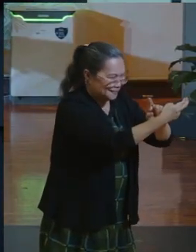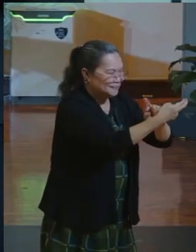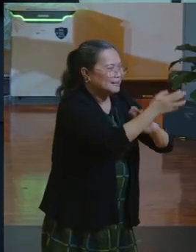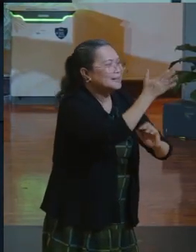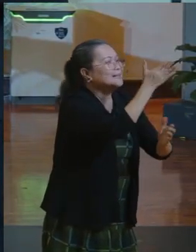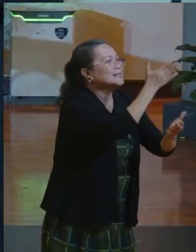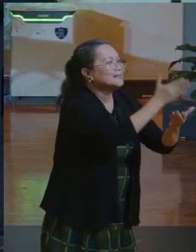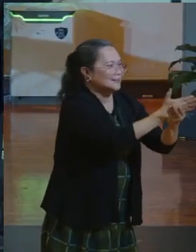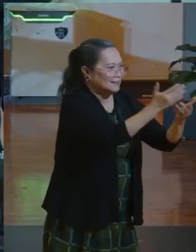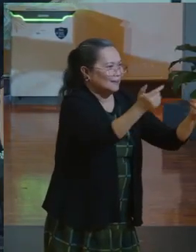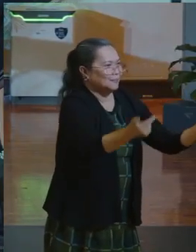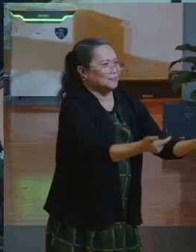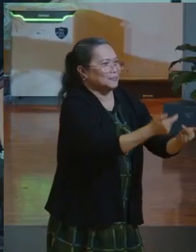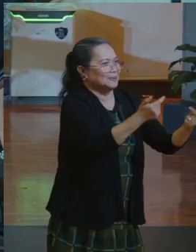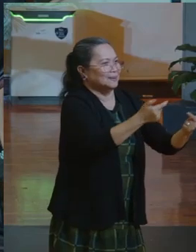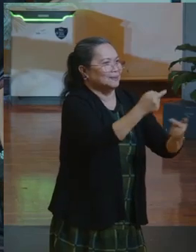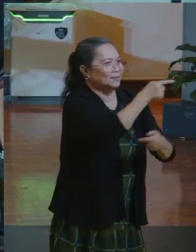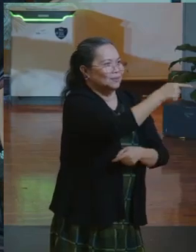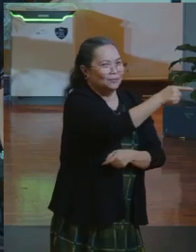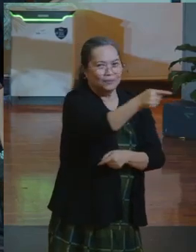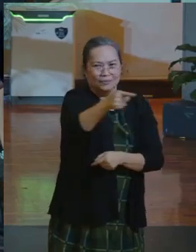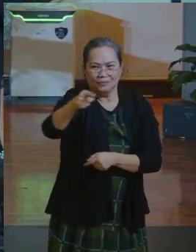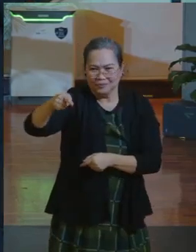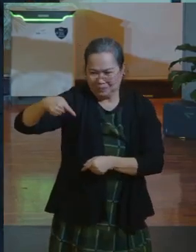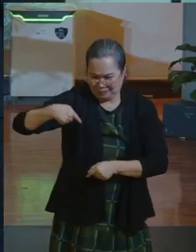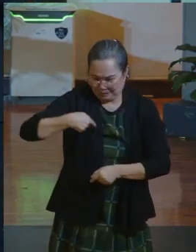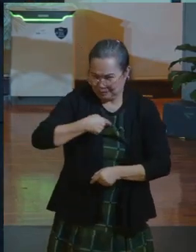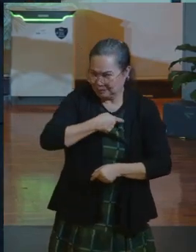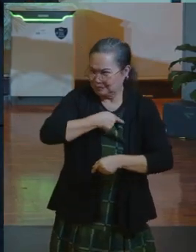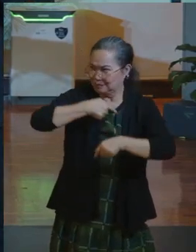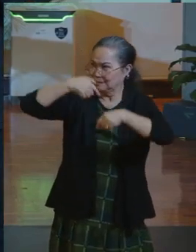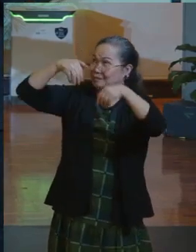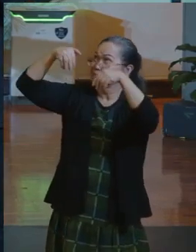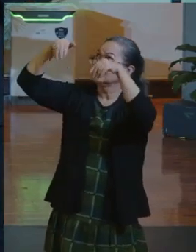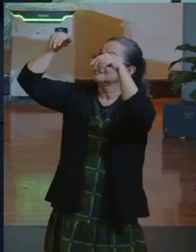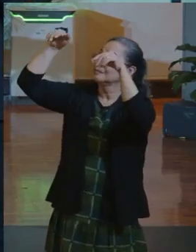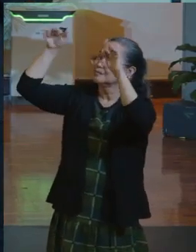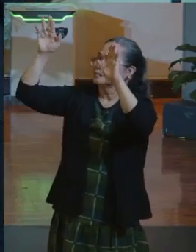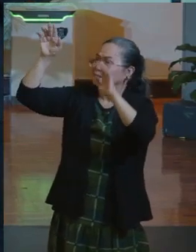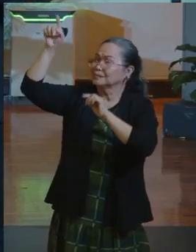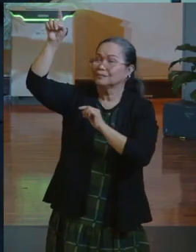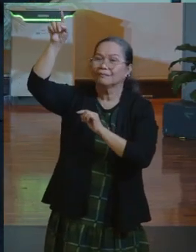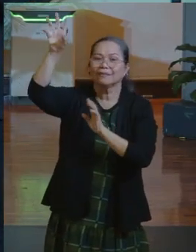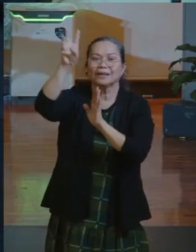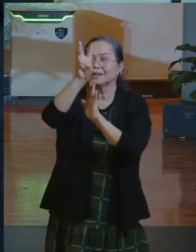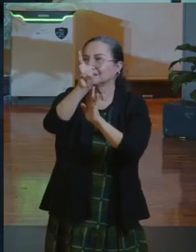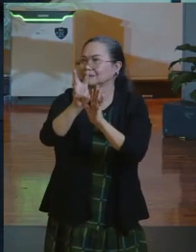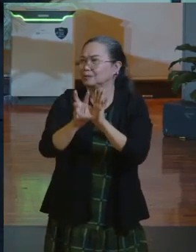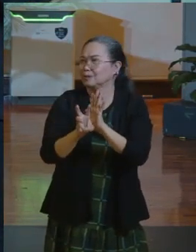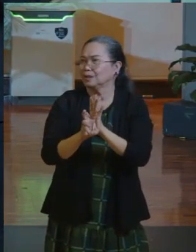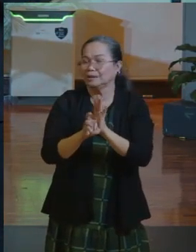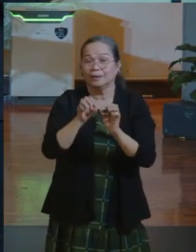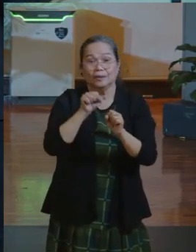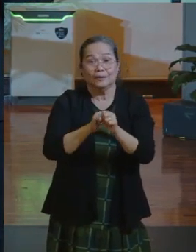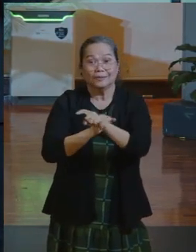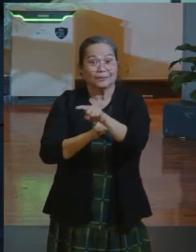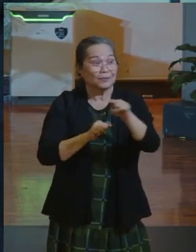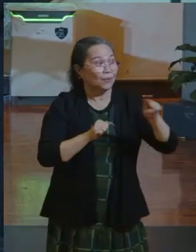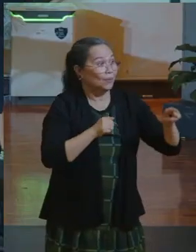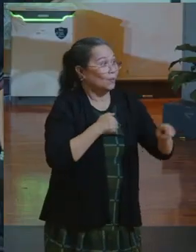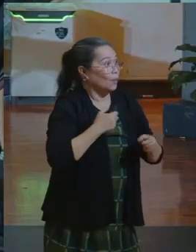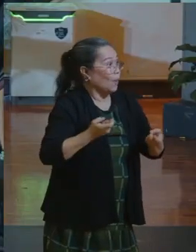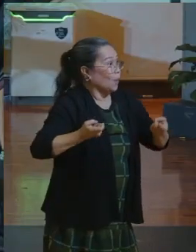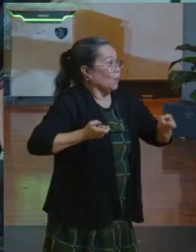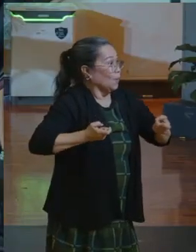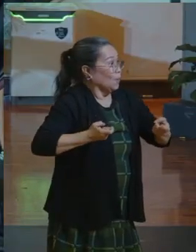sa ating pagsupok sa ating Panginoong Hesus bilang hari ng